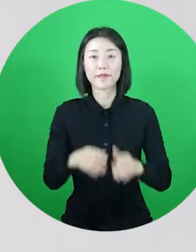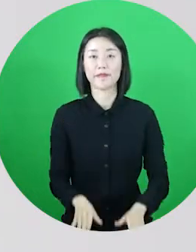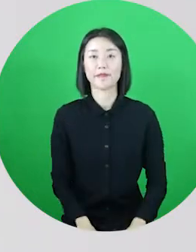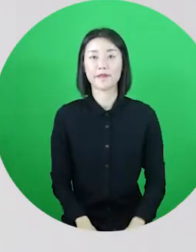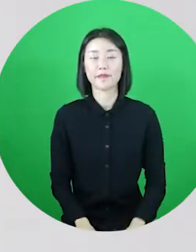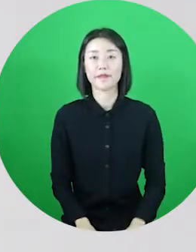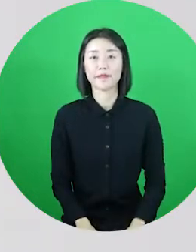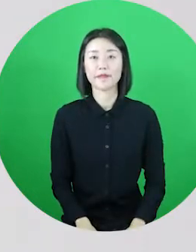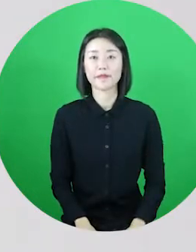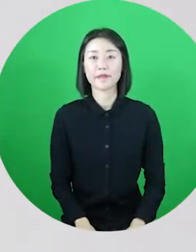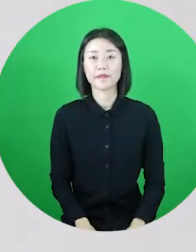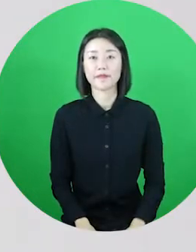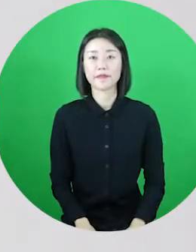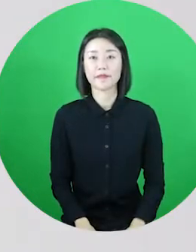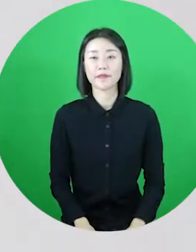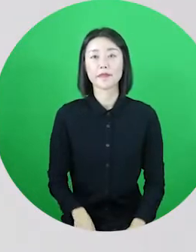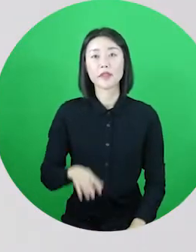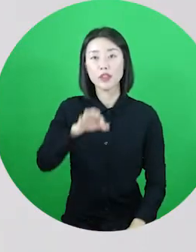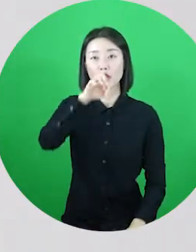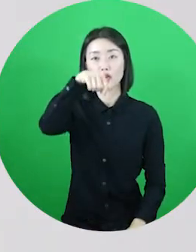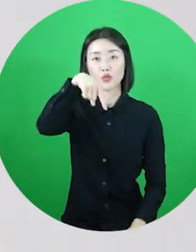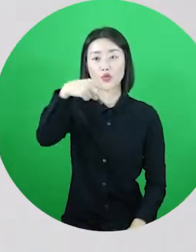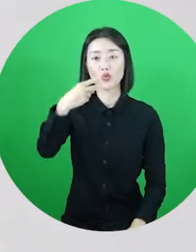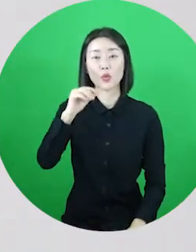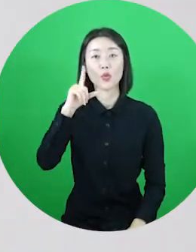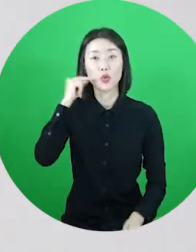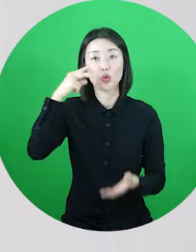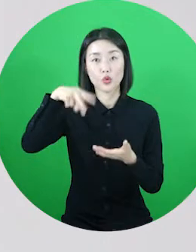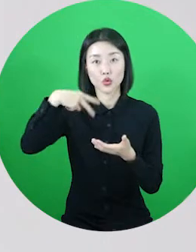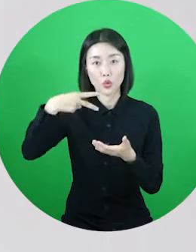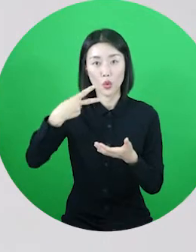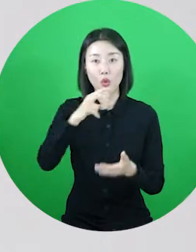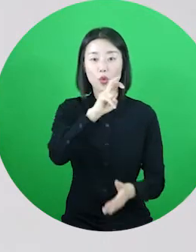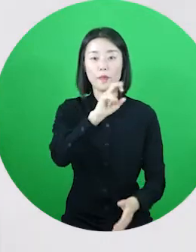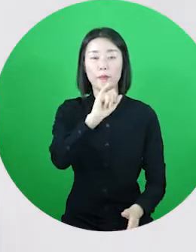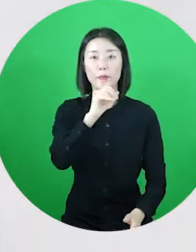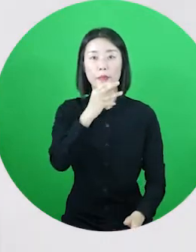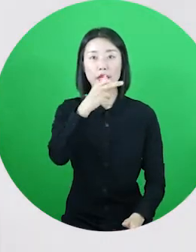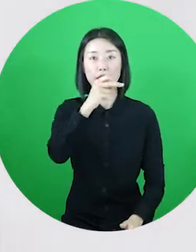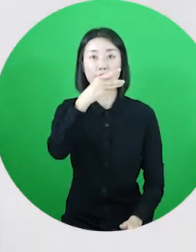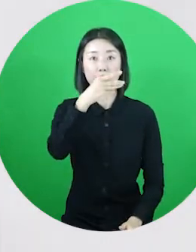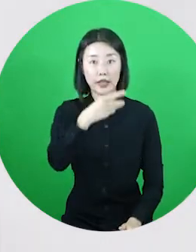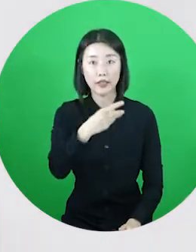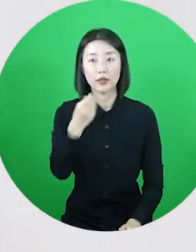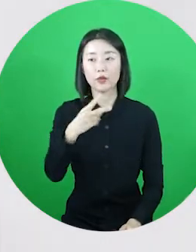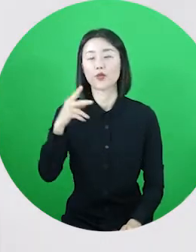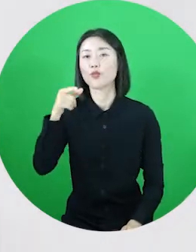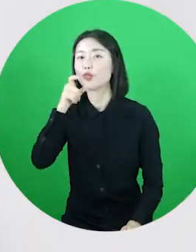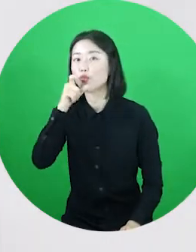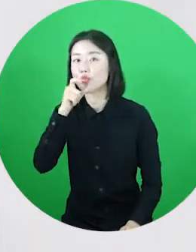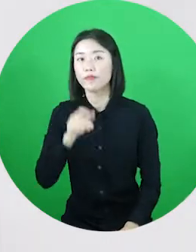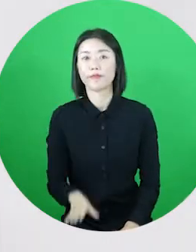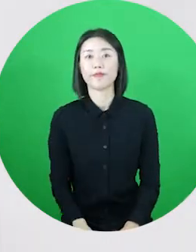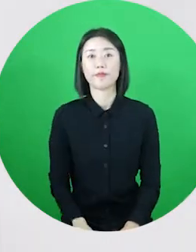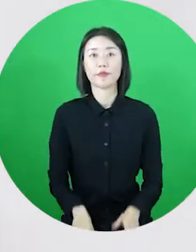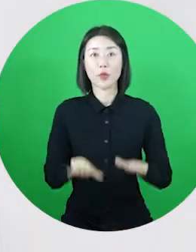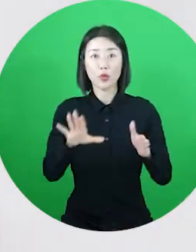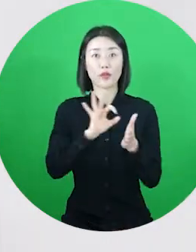주재료입니다. 우동 밀키트와 물을 준비해 주세요. 오늘 사용할